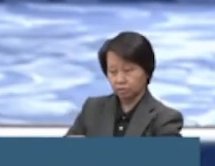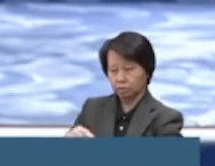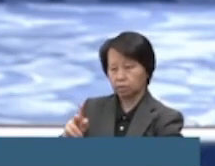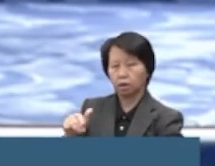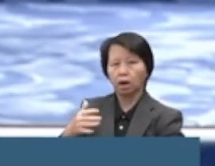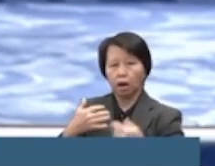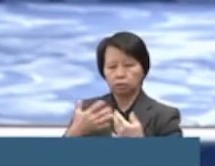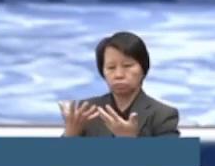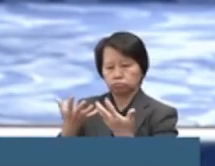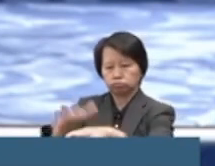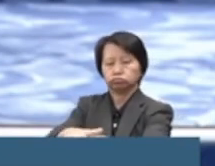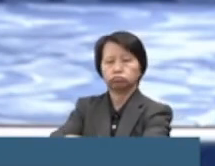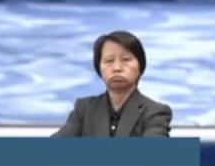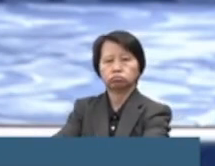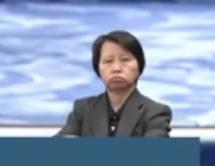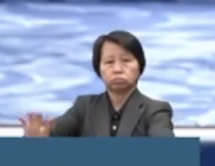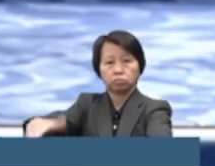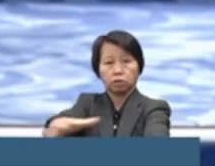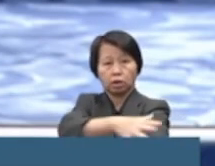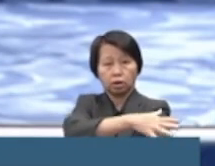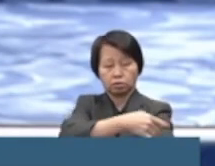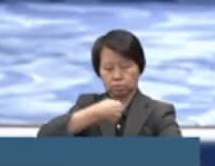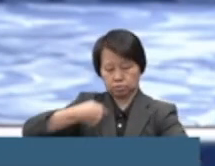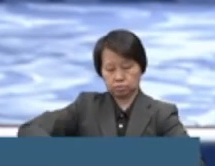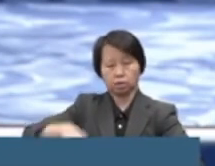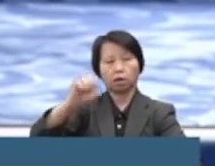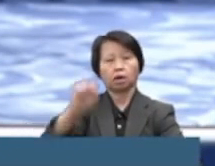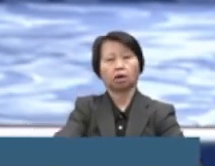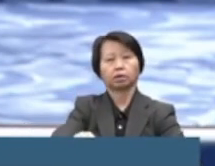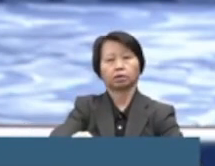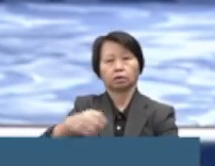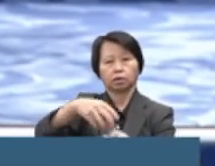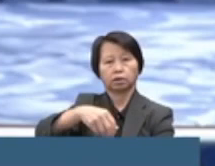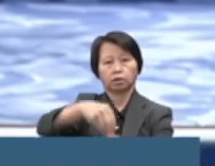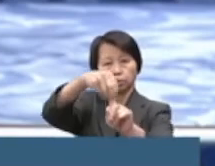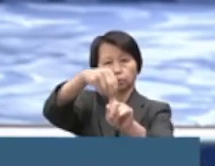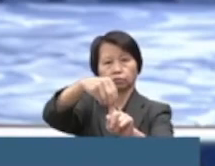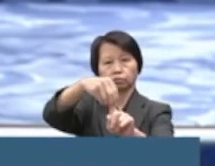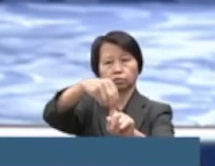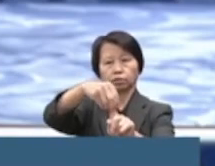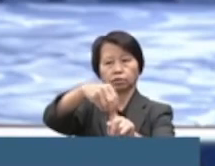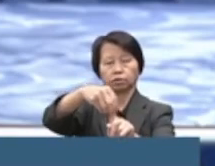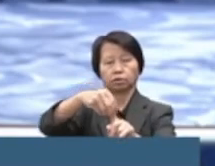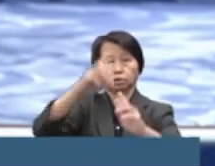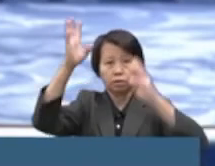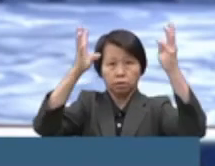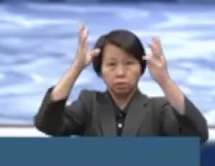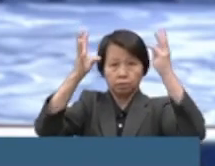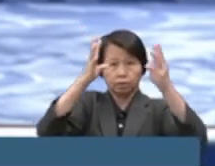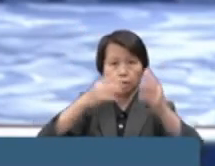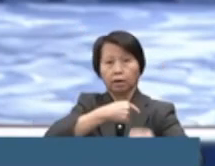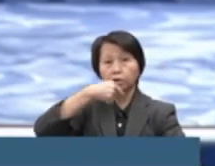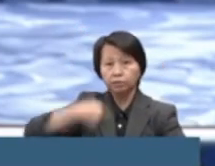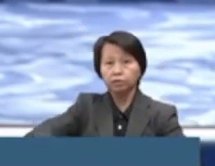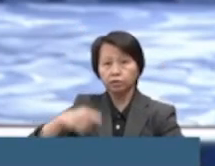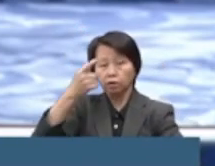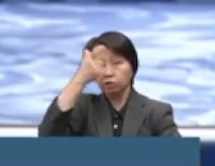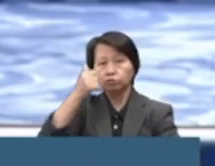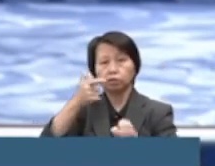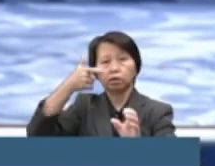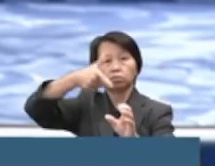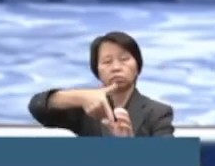klaim bertindih di Laut China Selatan, terutama kebimbangan negara China kerana